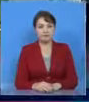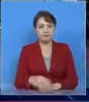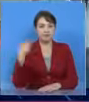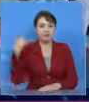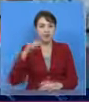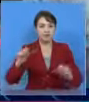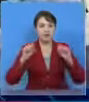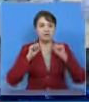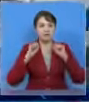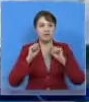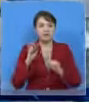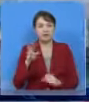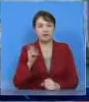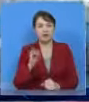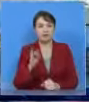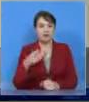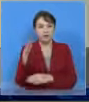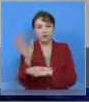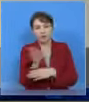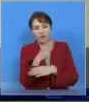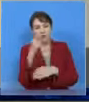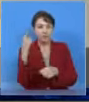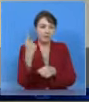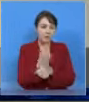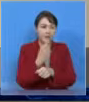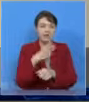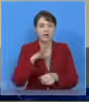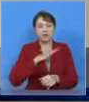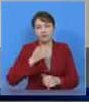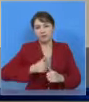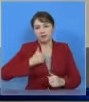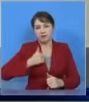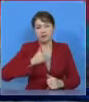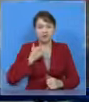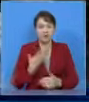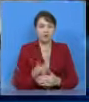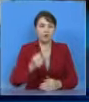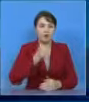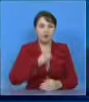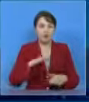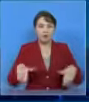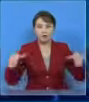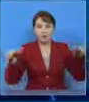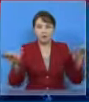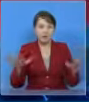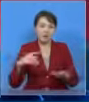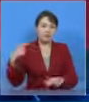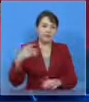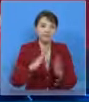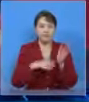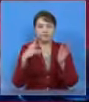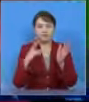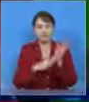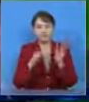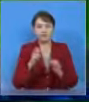Ақтөбелік спорт ардагері Әшім Қали көк туымызды алғаш рет биікте желбіреткен мақтанышымыз. Құран құс бейнелі байрағымызды сонау 1992